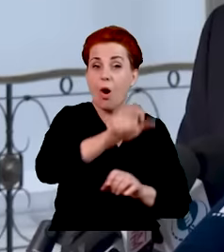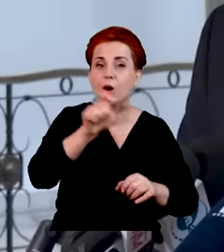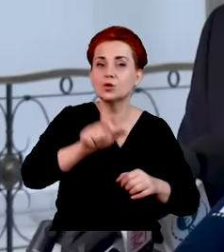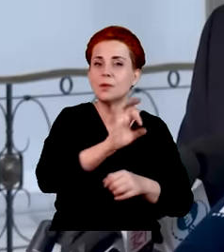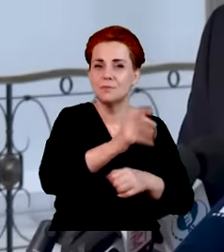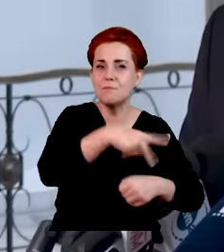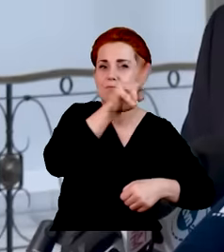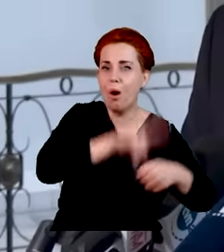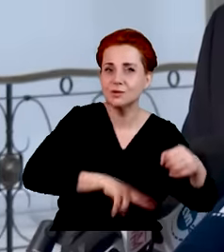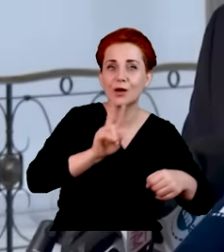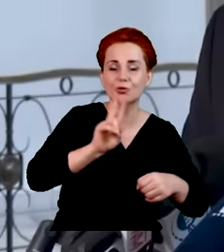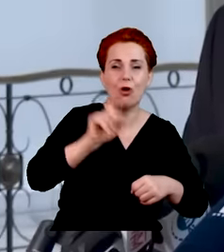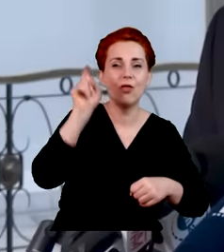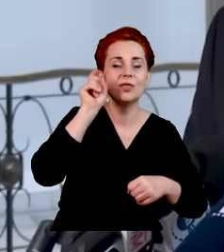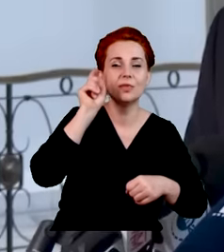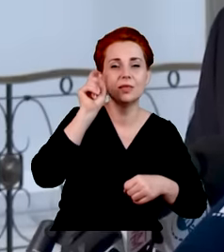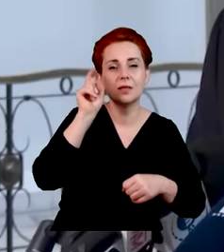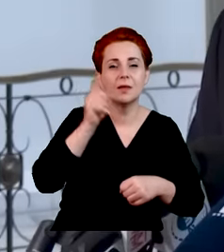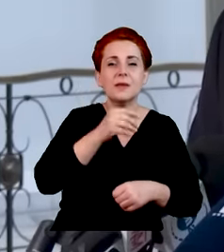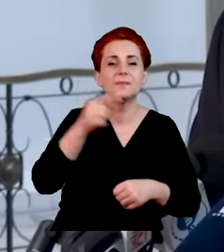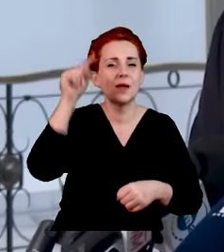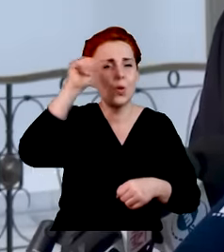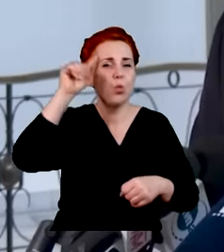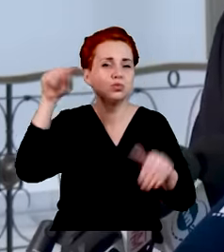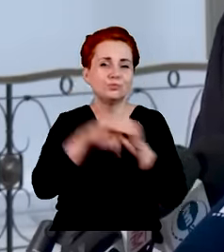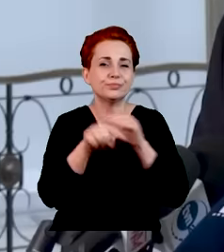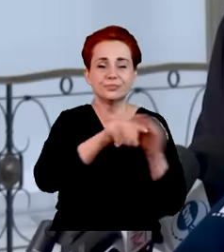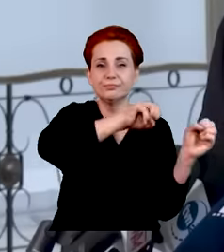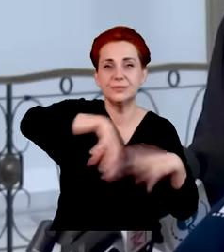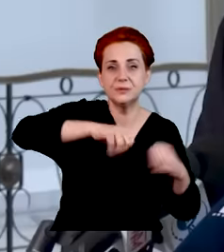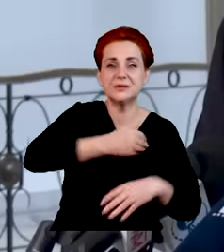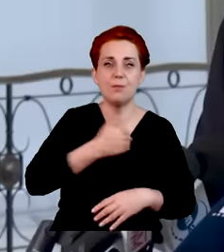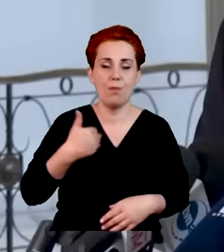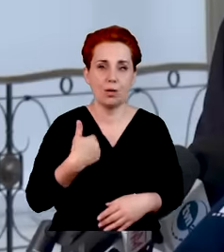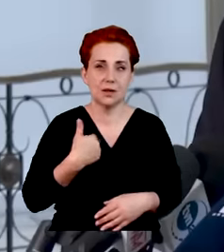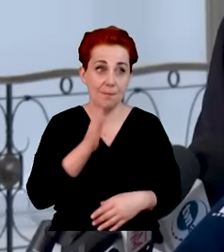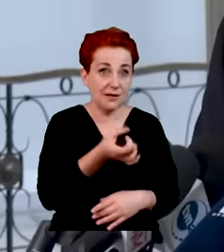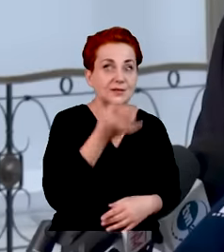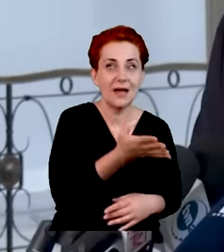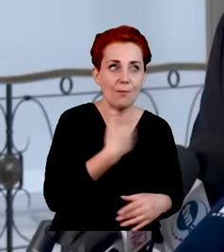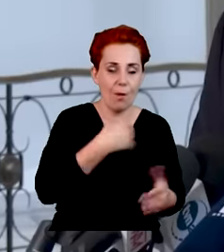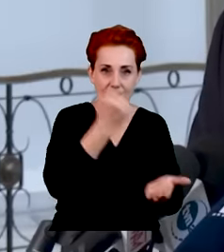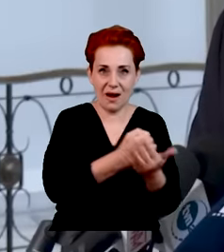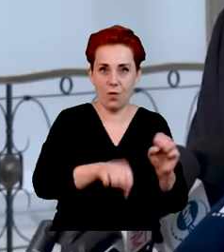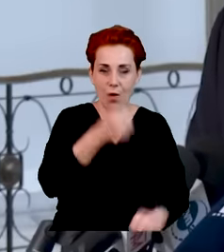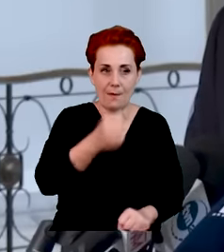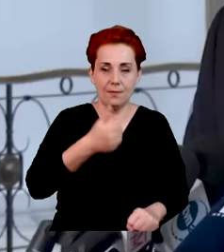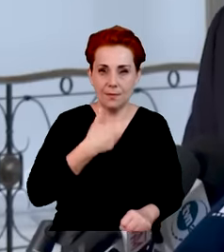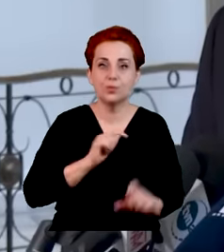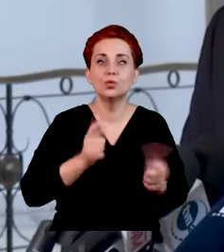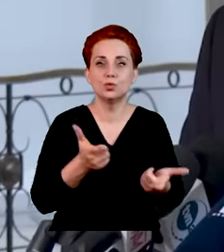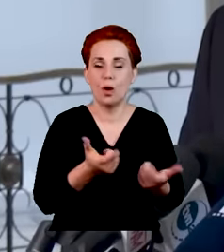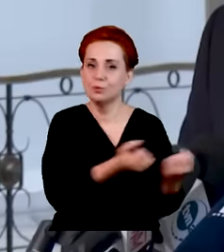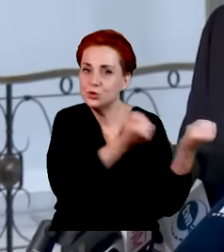którzy migrantów do Polski przywieźli czy oni będą mieli postawione zarzuty przecież oni złamali prawo co przyznali Niemcy doszło do złamania prawa przywieziono nam